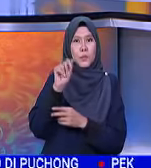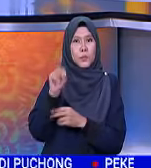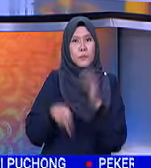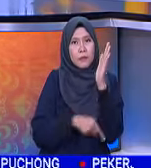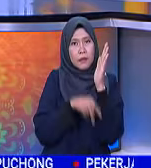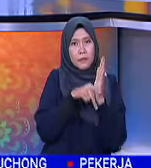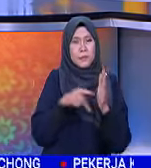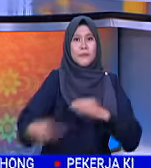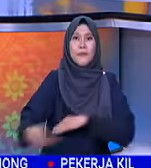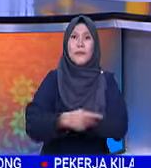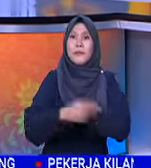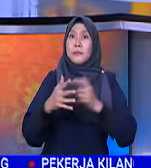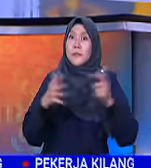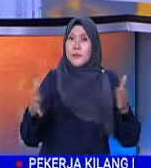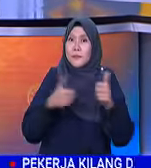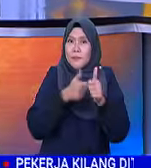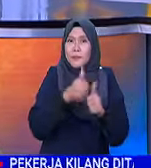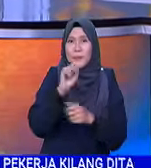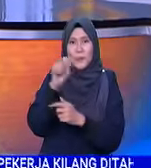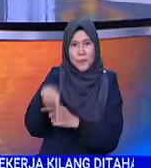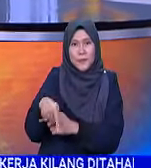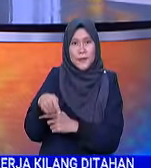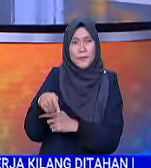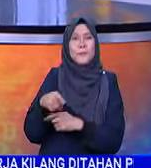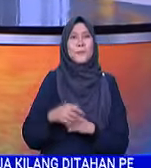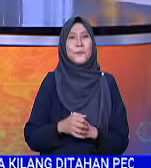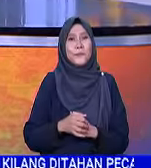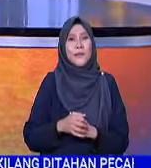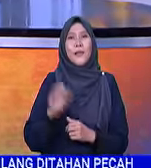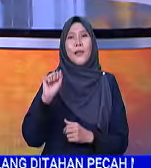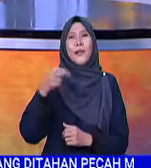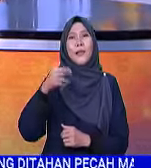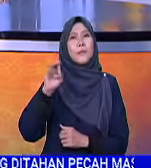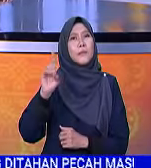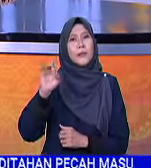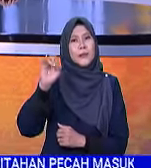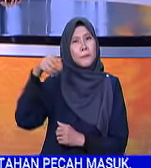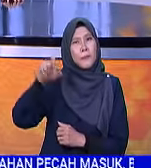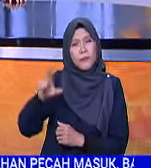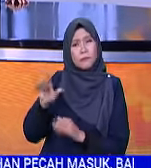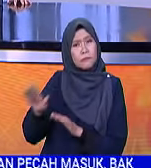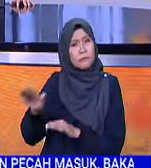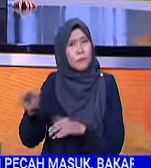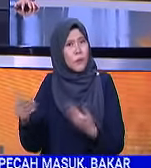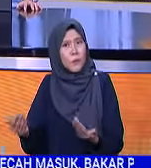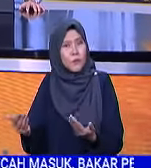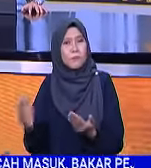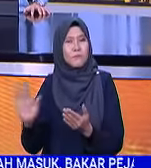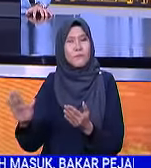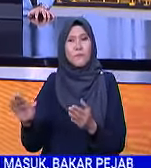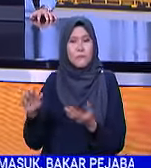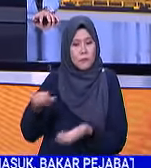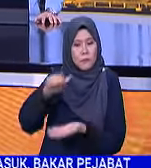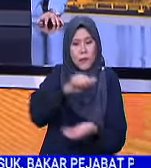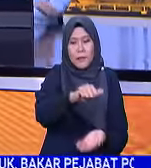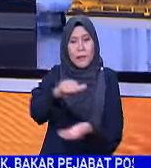Parlimen Padang Besar dilaksana mengikut SOP ditetapkan. Ahmad Iqbal Arif Yaakob, apakah kaedah yang dilaksanakan ketika agih